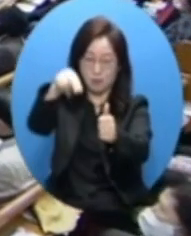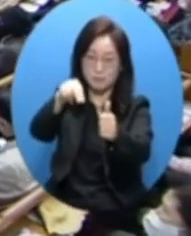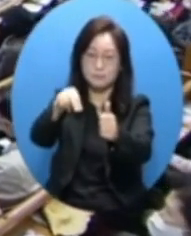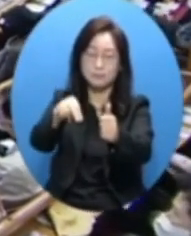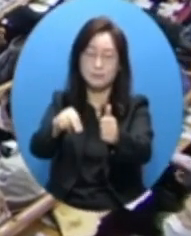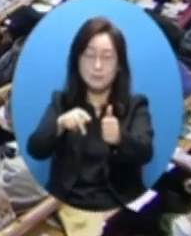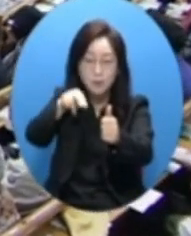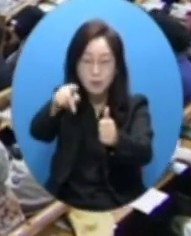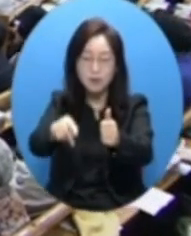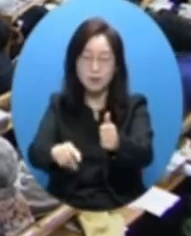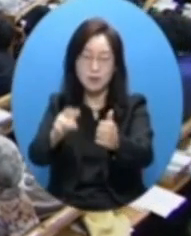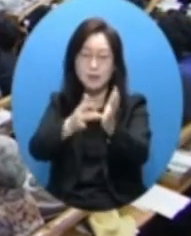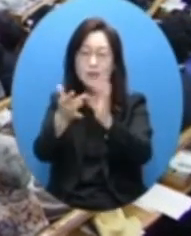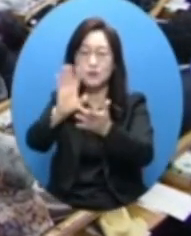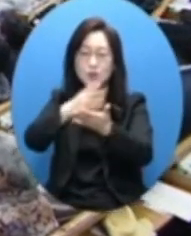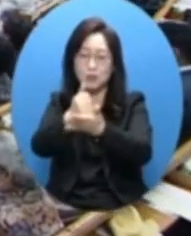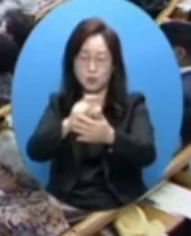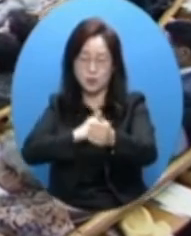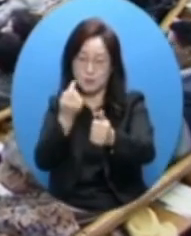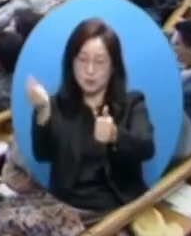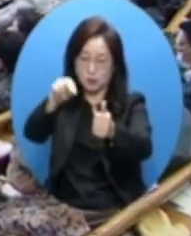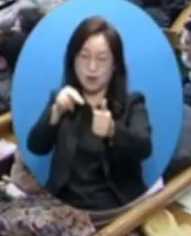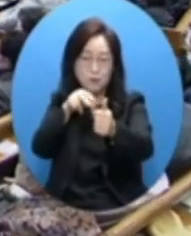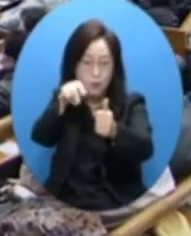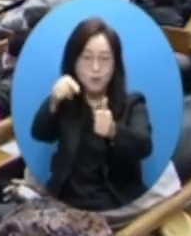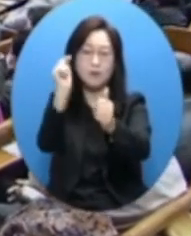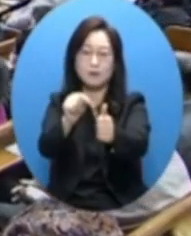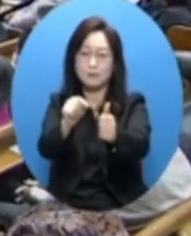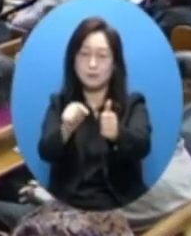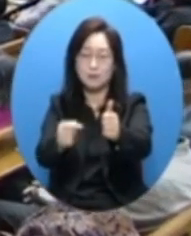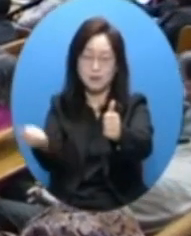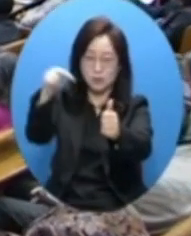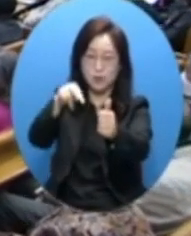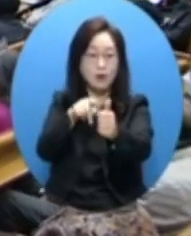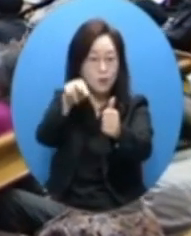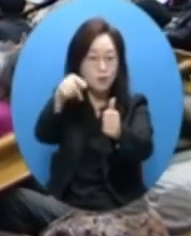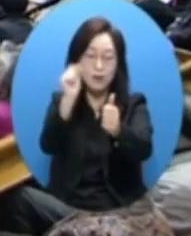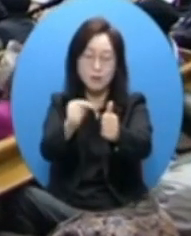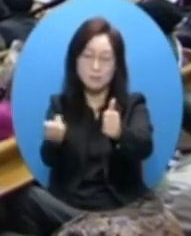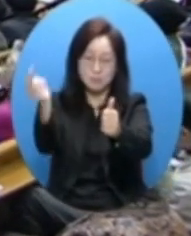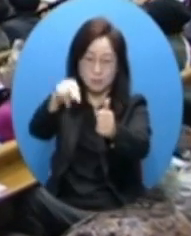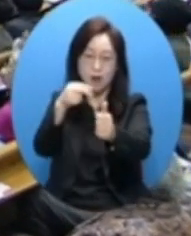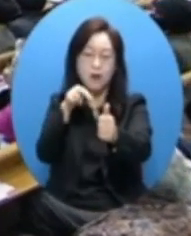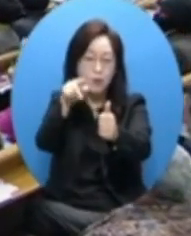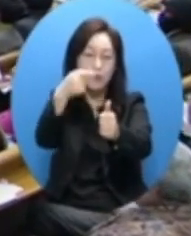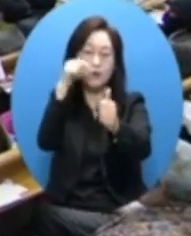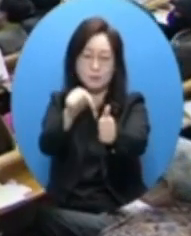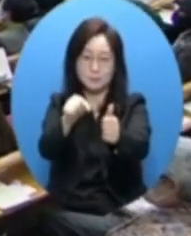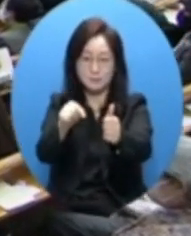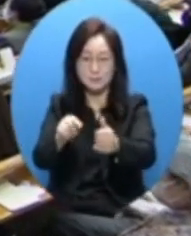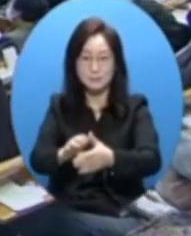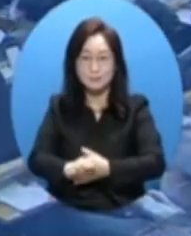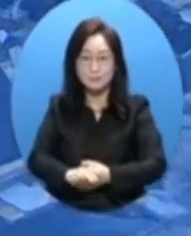나사렛 예수께서 이름으로 일어나 걸어라 일어나 걸어라 일어나 걸어